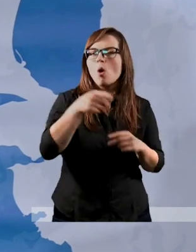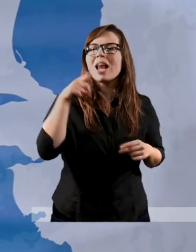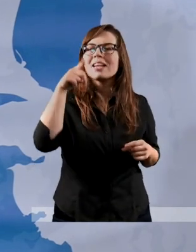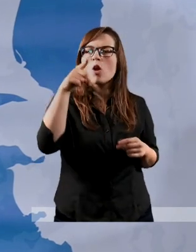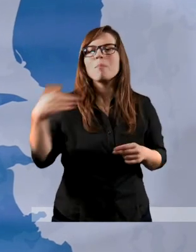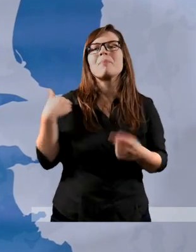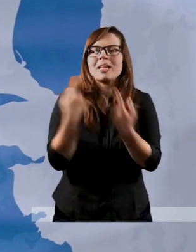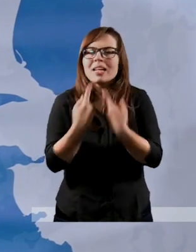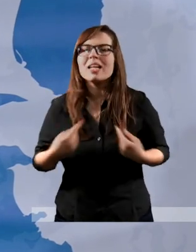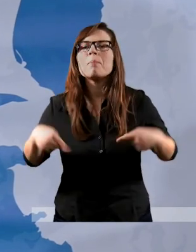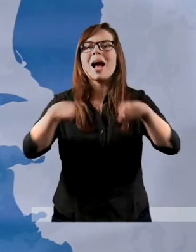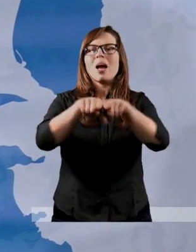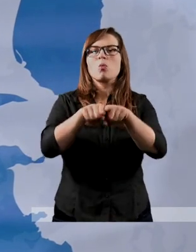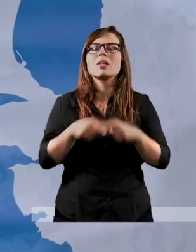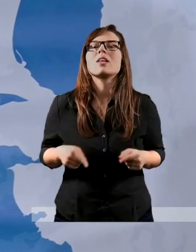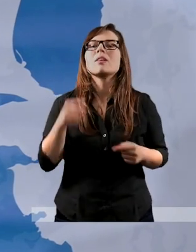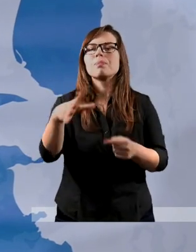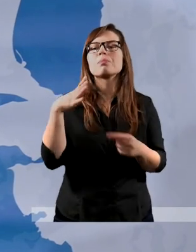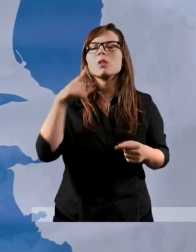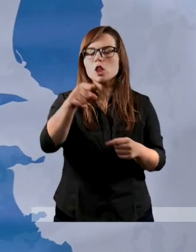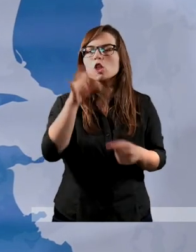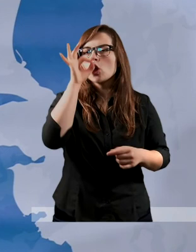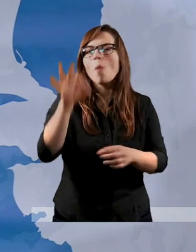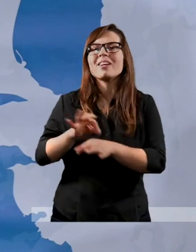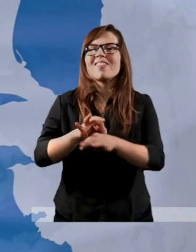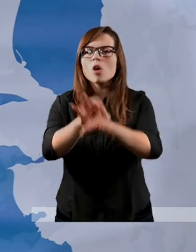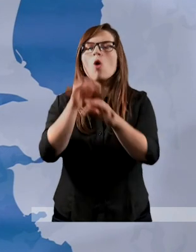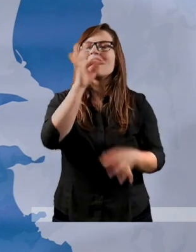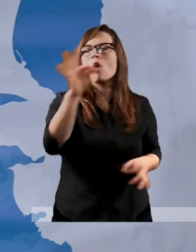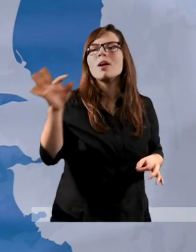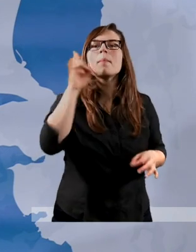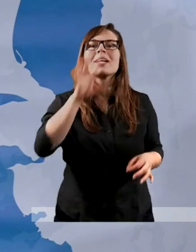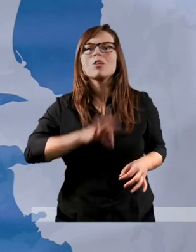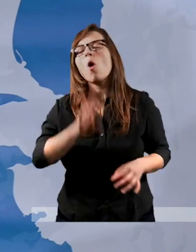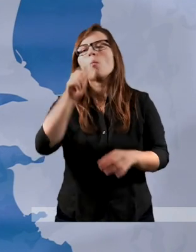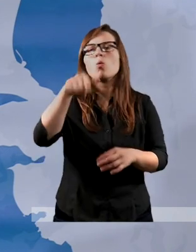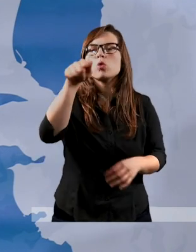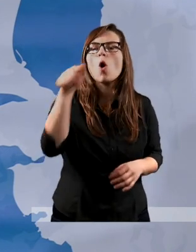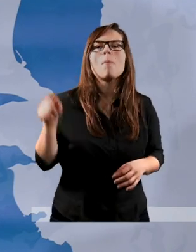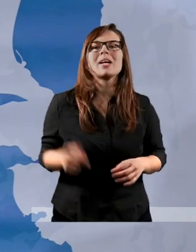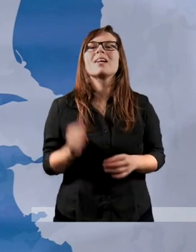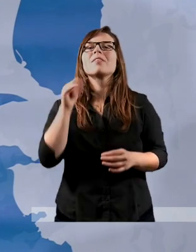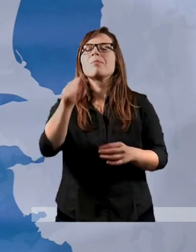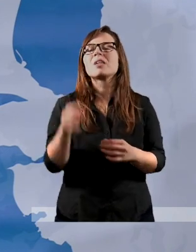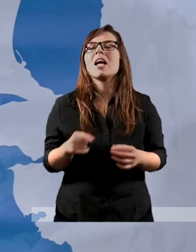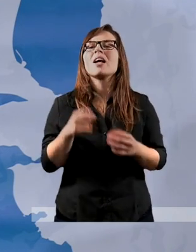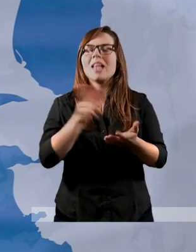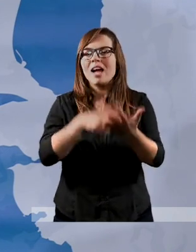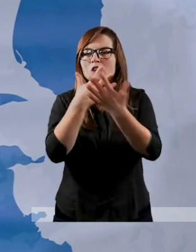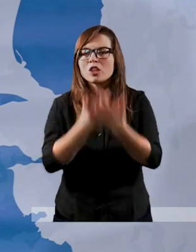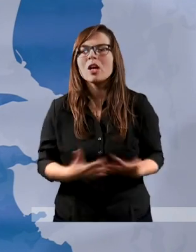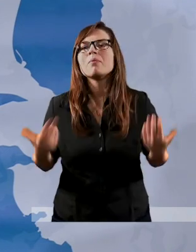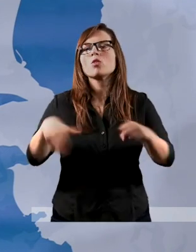by pełnić, by dobrze Ci się wiodło i Twym synom po Tobie, byś przedłużył swe dni na